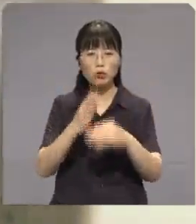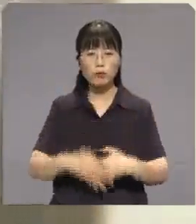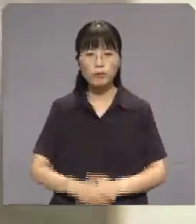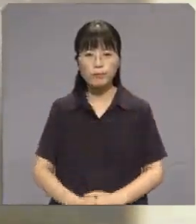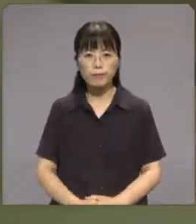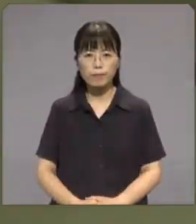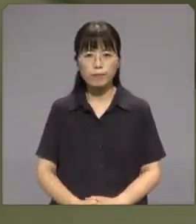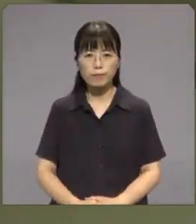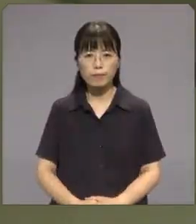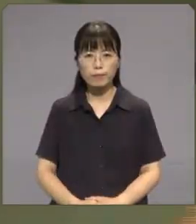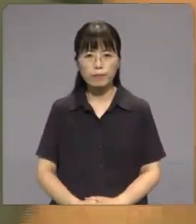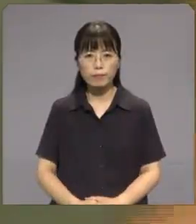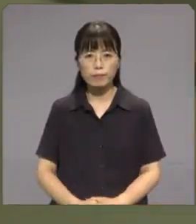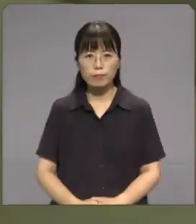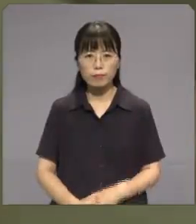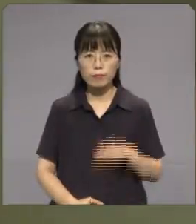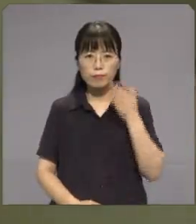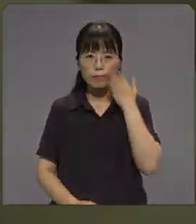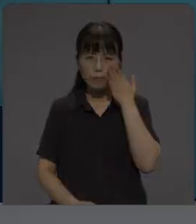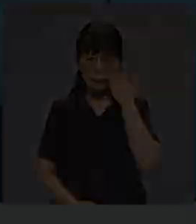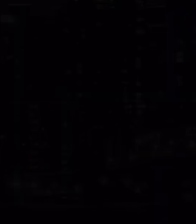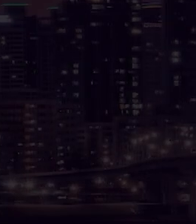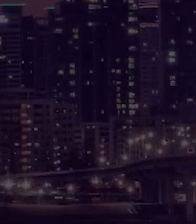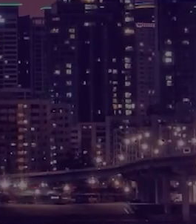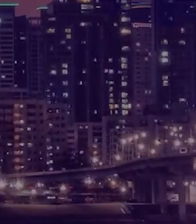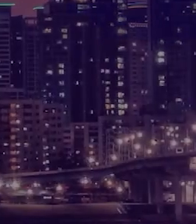OBS 뉴스 이윤택 있니다